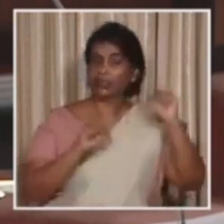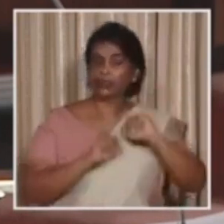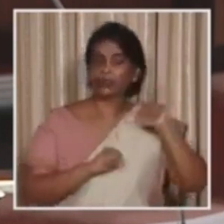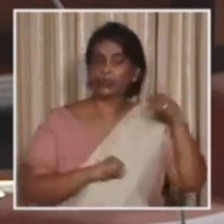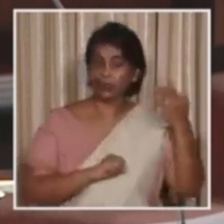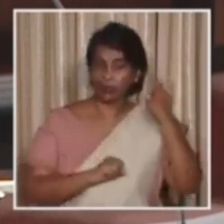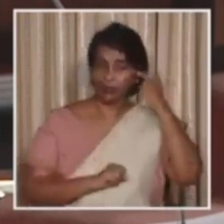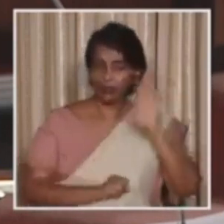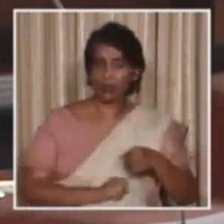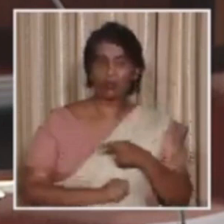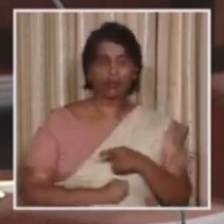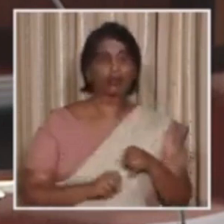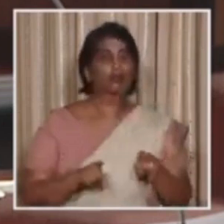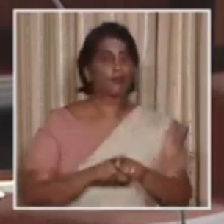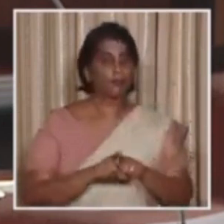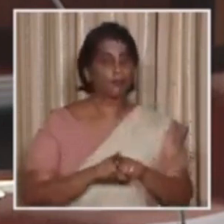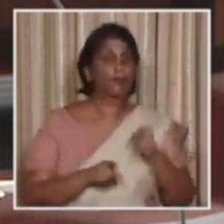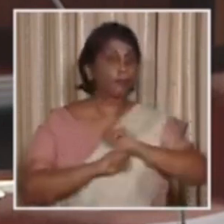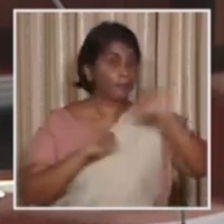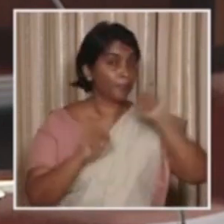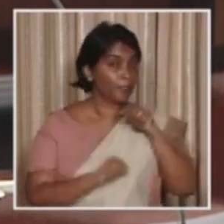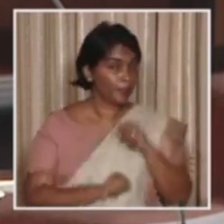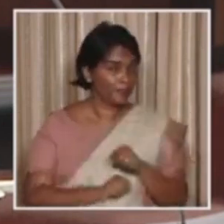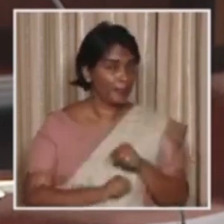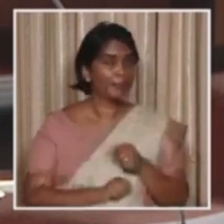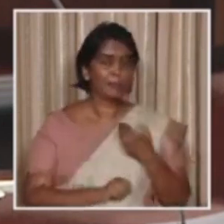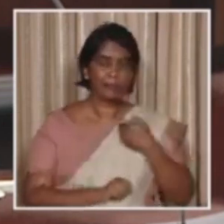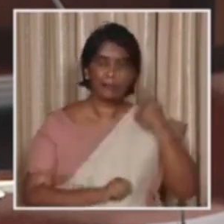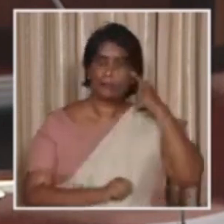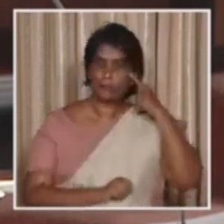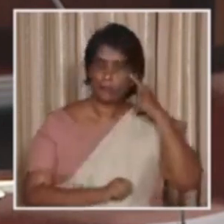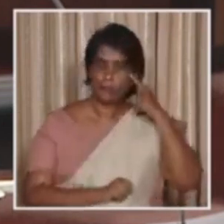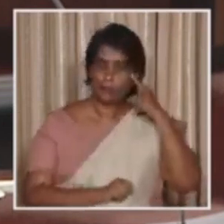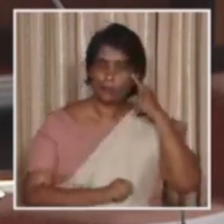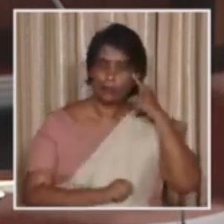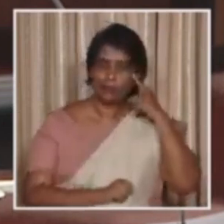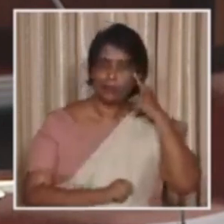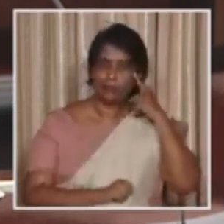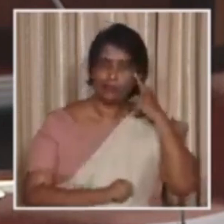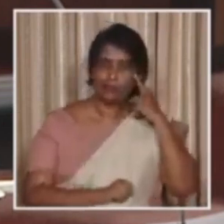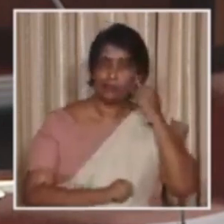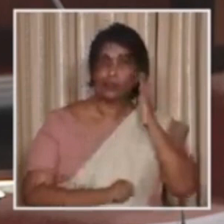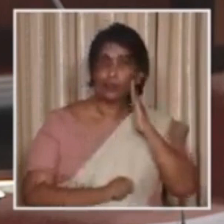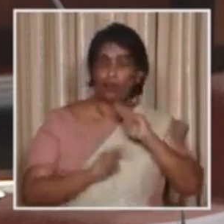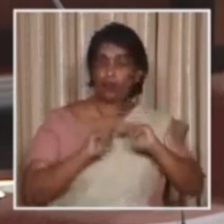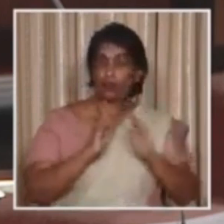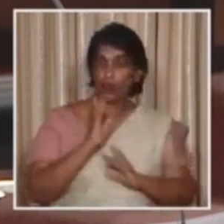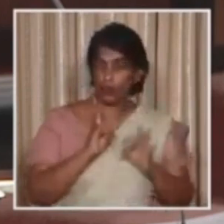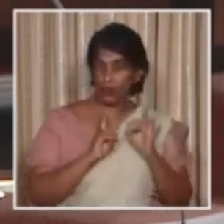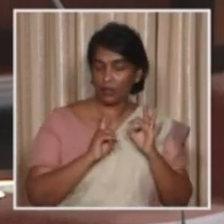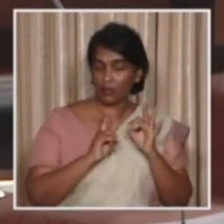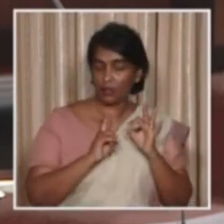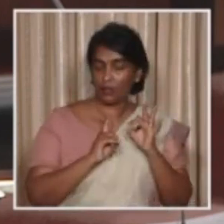உண்மையிலே அந்த ஆர்ப்பாட்டம் நான் நினைக்கின்றேன் வெளிவார அமைச்சர் அவர்கள் ஒரு